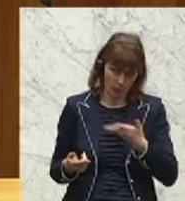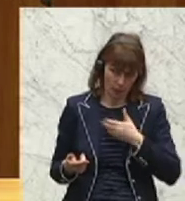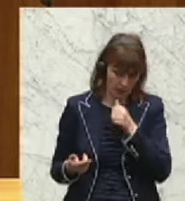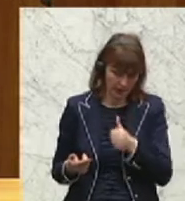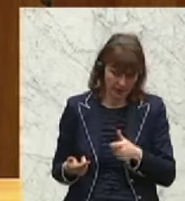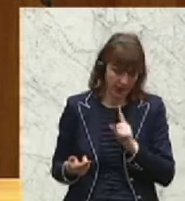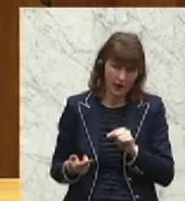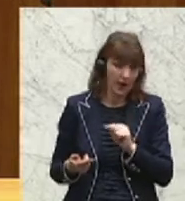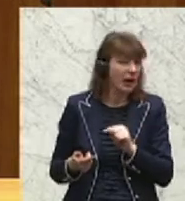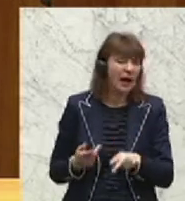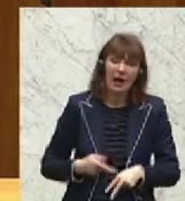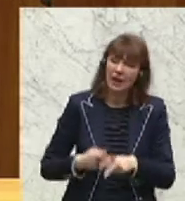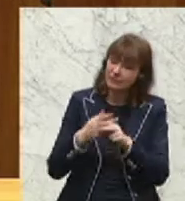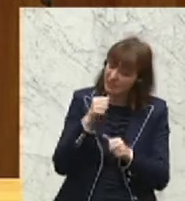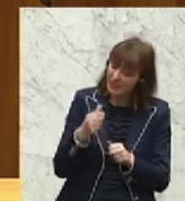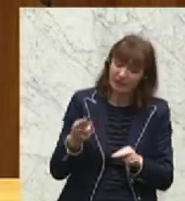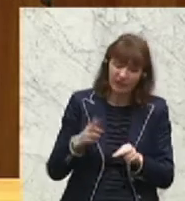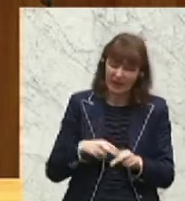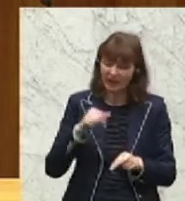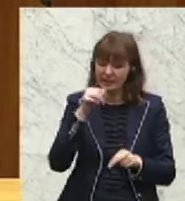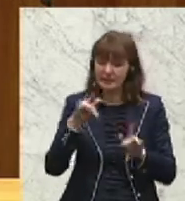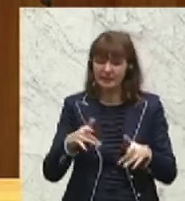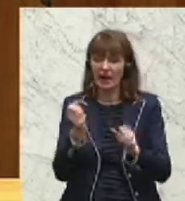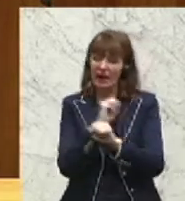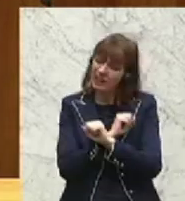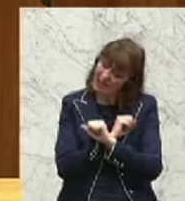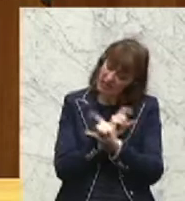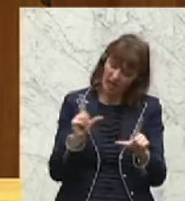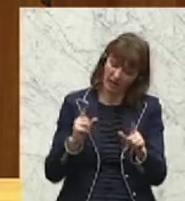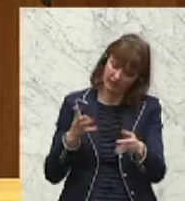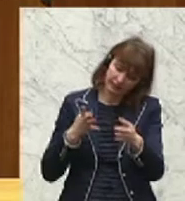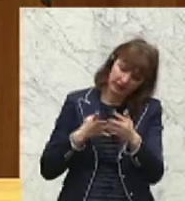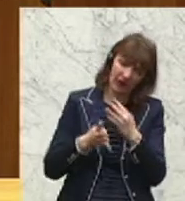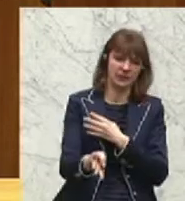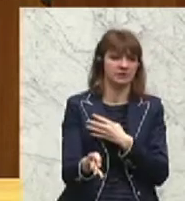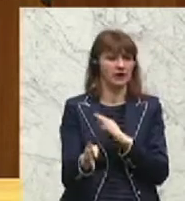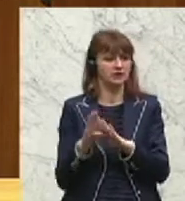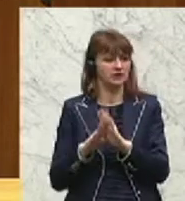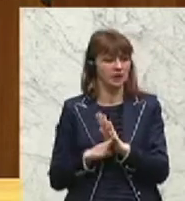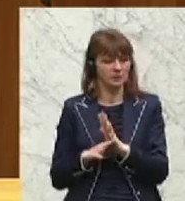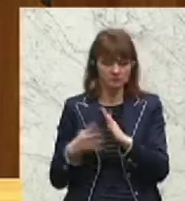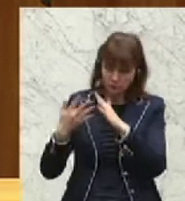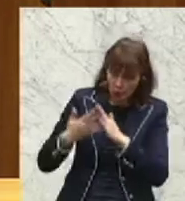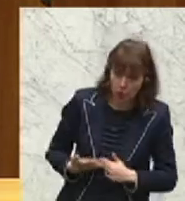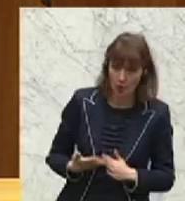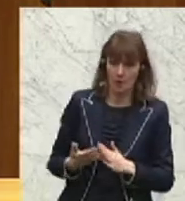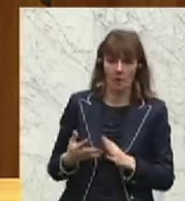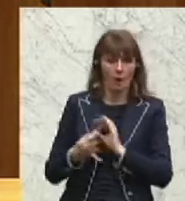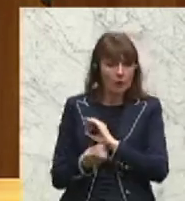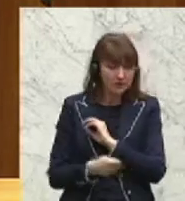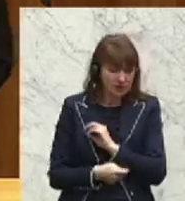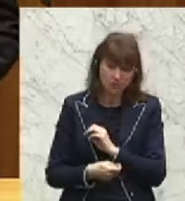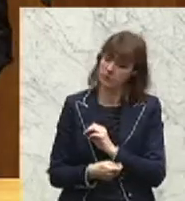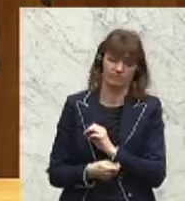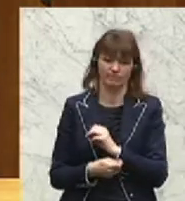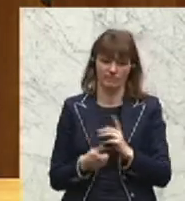nichts. Ohne klare Transparenzregeln, ohne Kontrollbestimmungen, die dadurch möglich werden und vor allem auch ohne Sanktionen. Aber die Transparenz steht